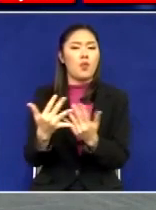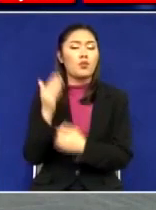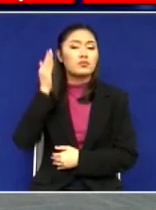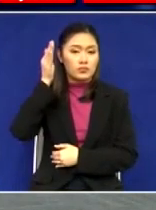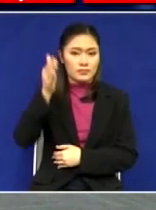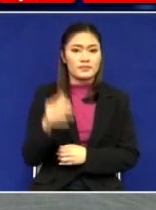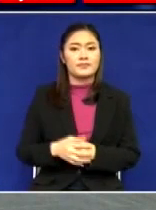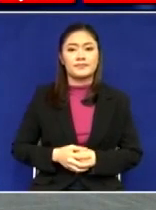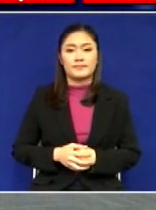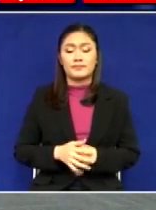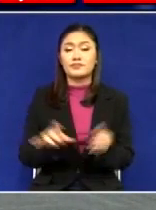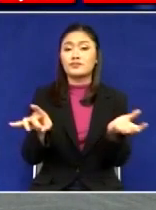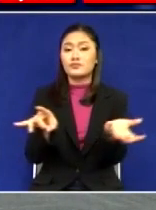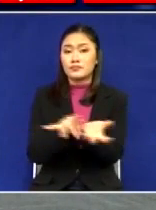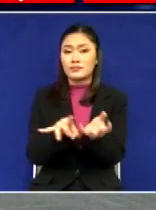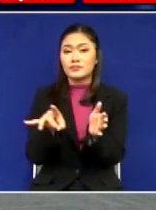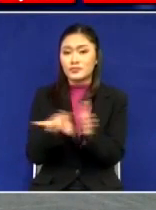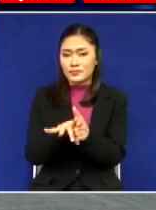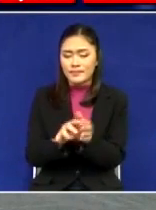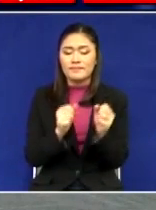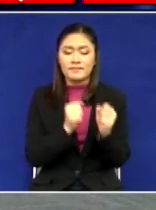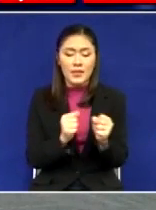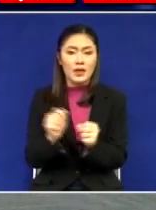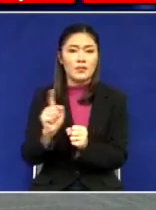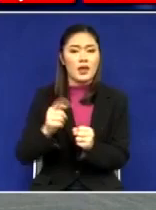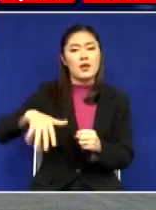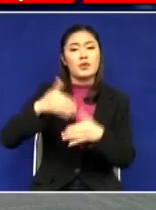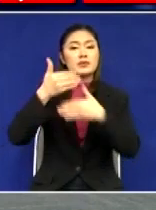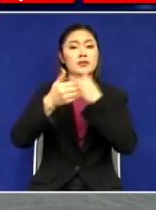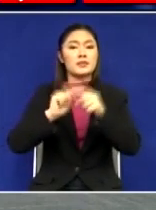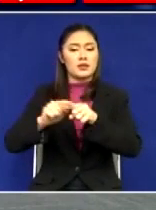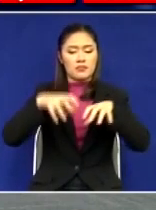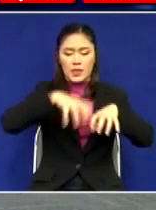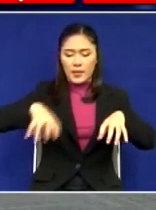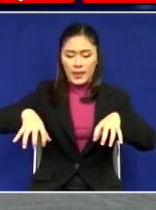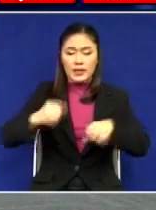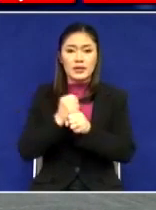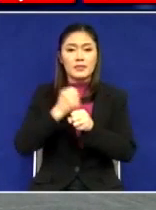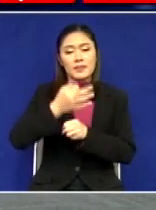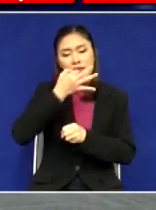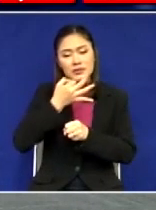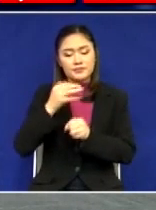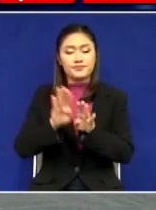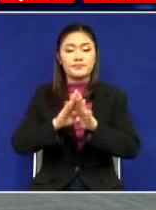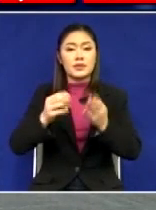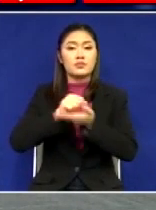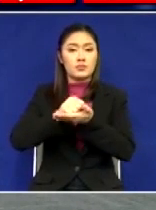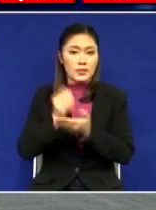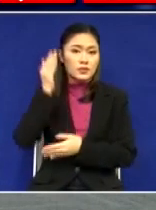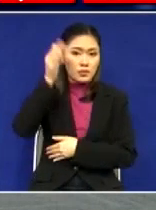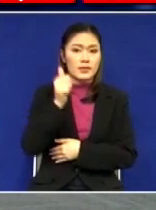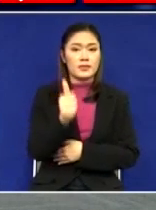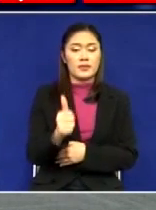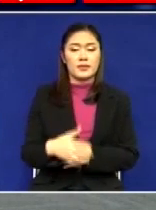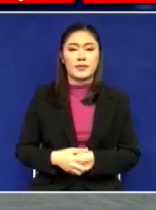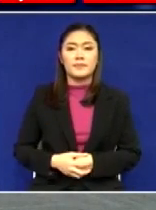ครับแต่สุดท้ายเนี่ยก็คงจะพยายามจะให้กิจการต่างๆสามารถมาประกอบกิจการได้เหมือนเดิมนะครับ